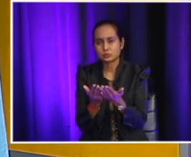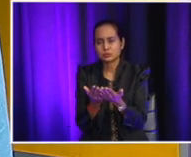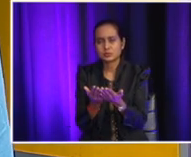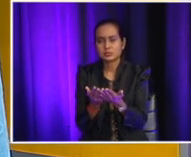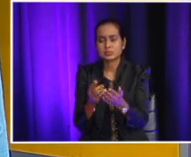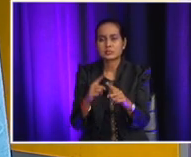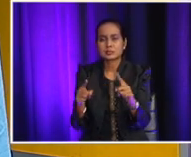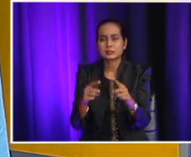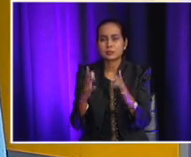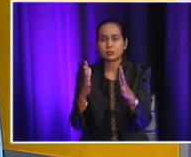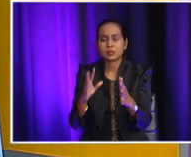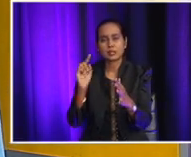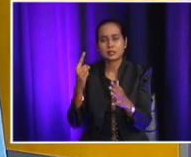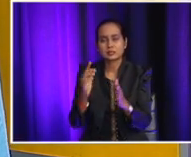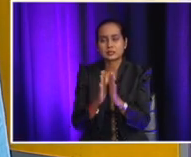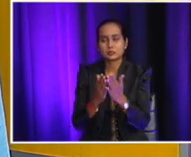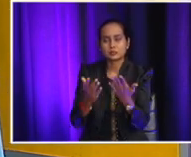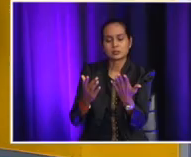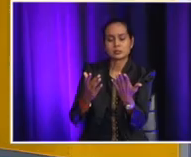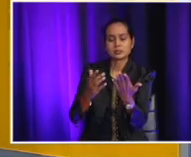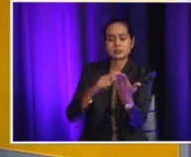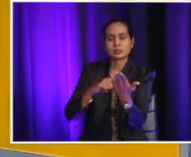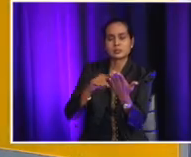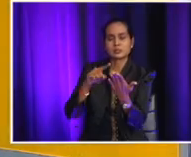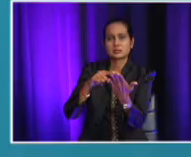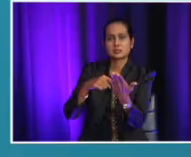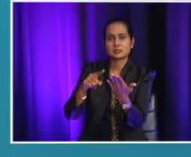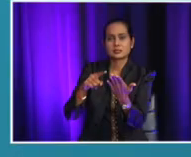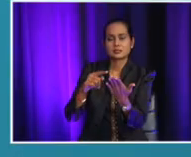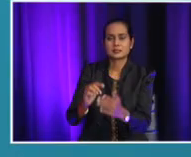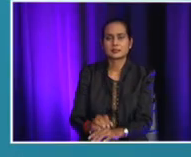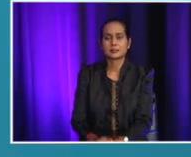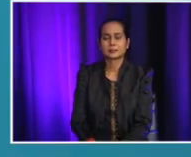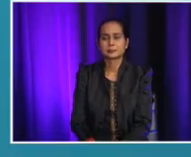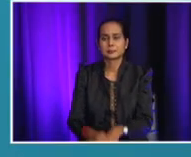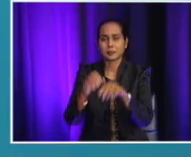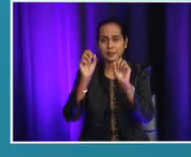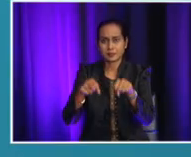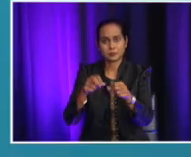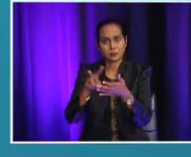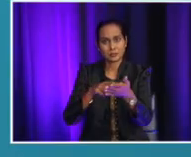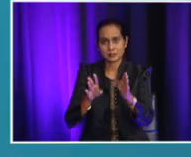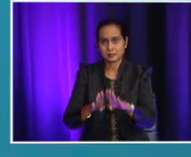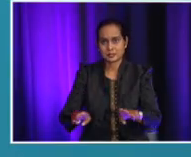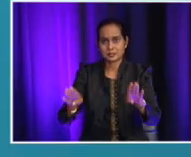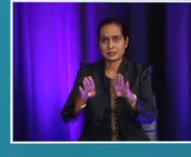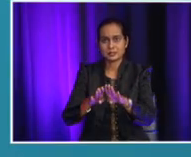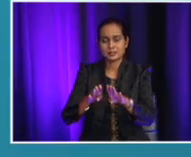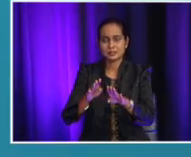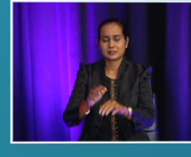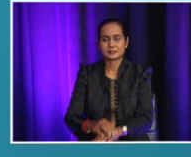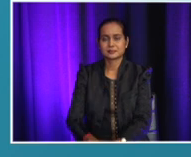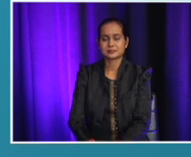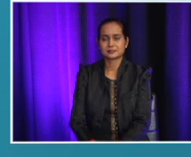tetapi orang hanya buka telepon pintar ya macamnya jadi boleh baca berita hanya di ujung